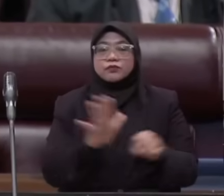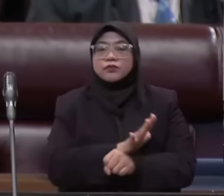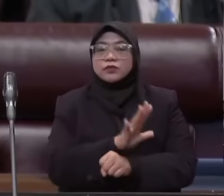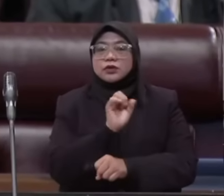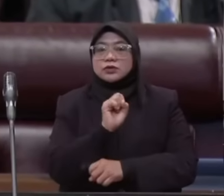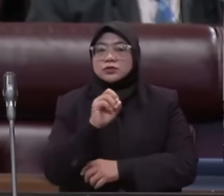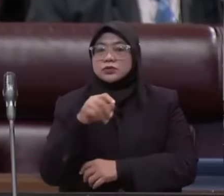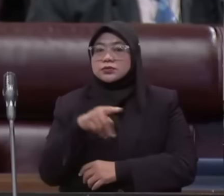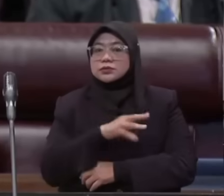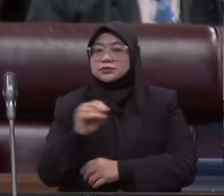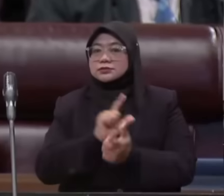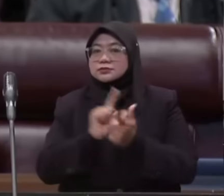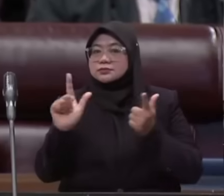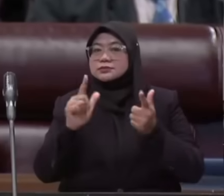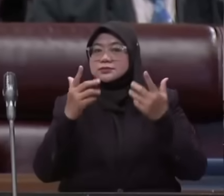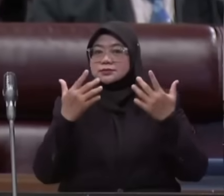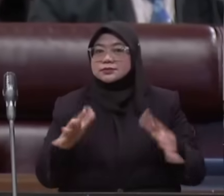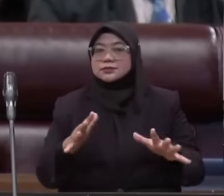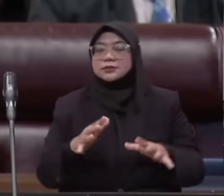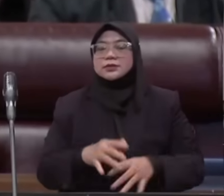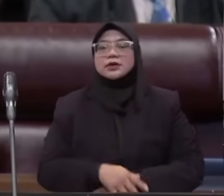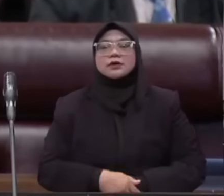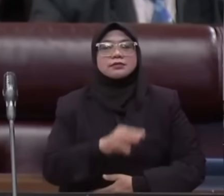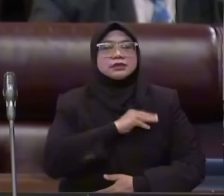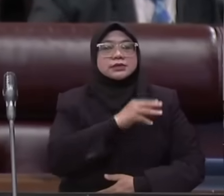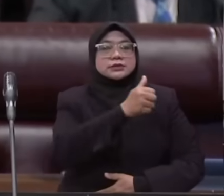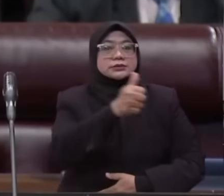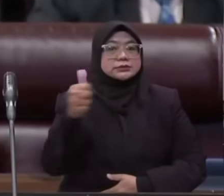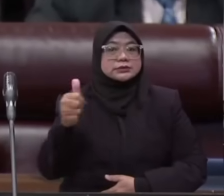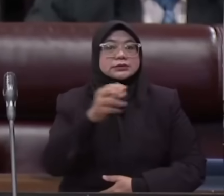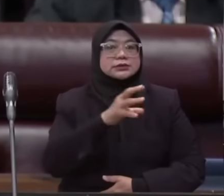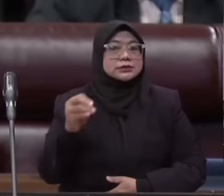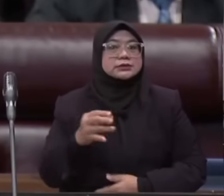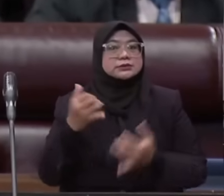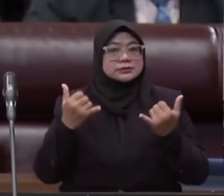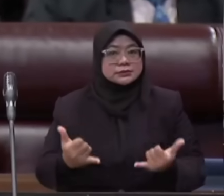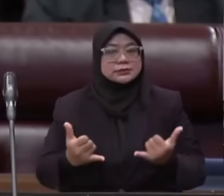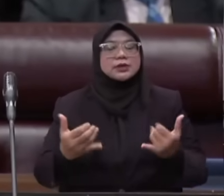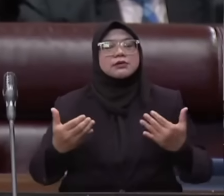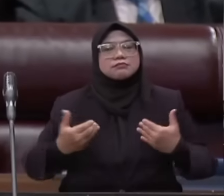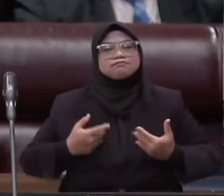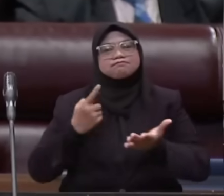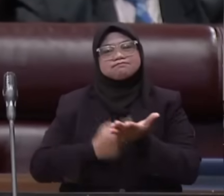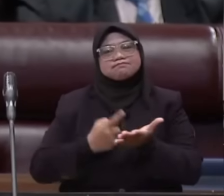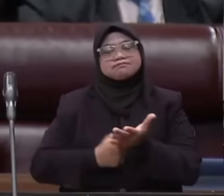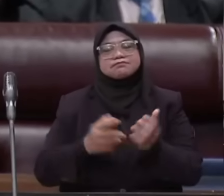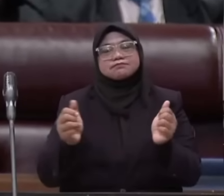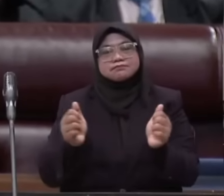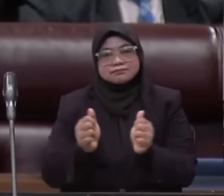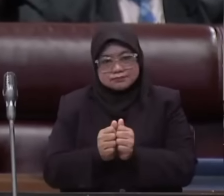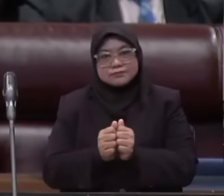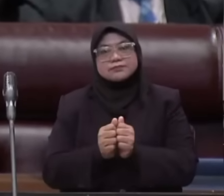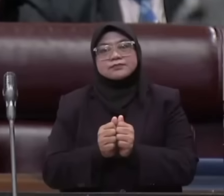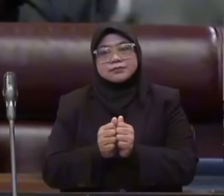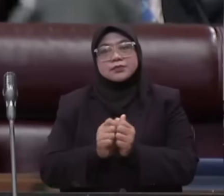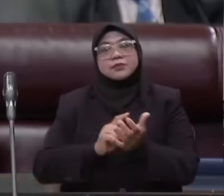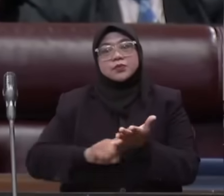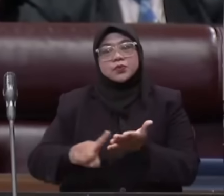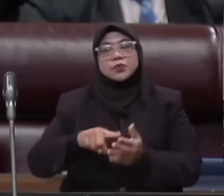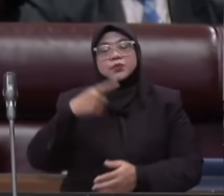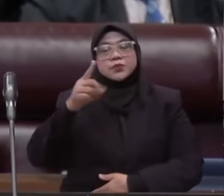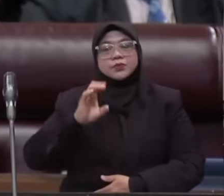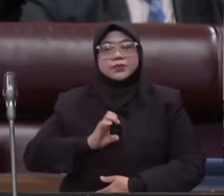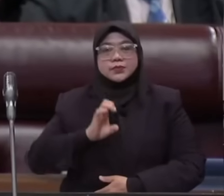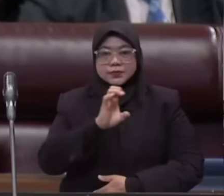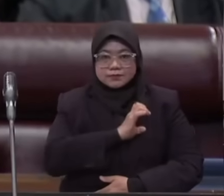sop telah pun diluluskan oleh kabinet kita sedang adegan perbincangan dengan keadilan perbincangan minggu depan